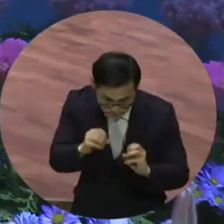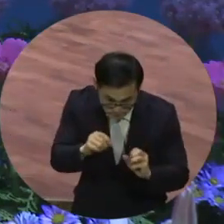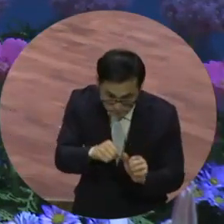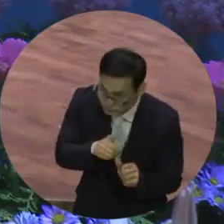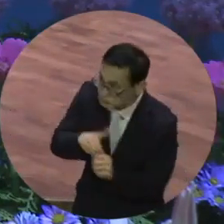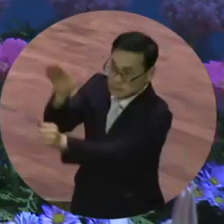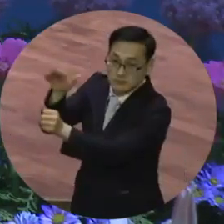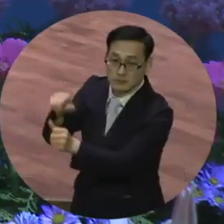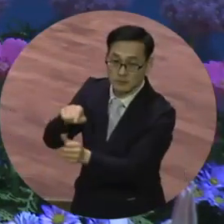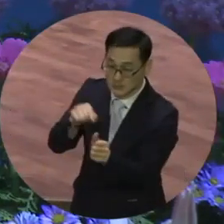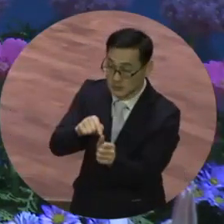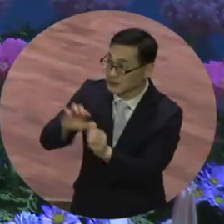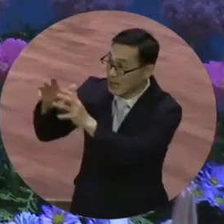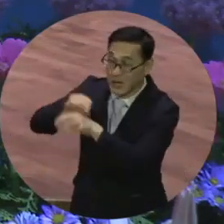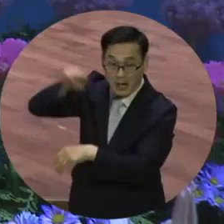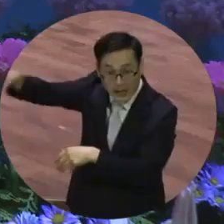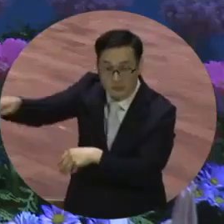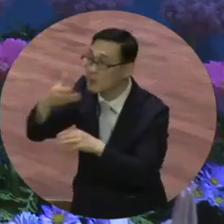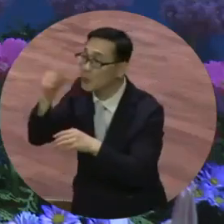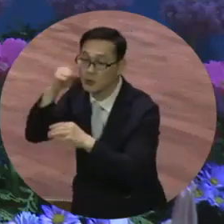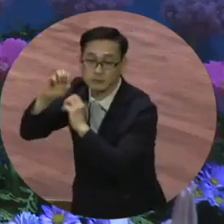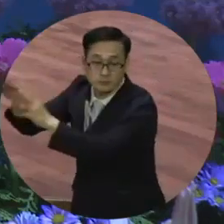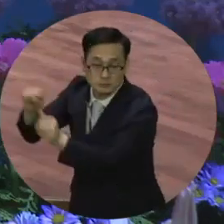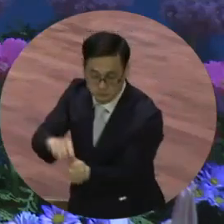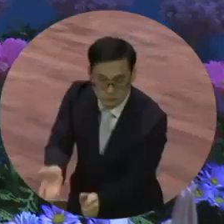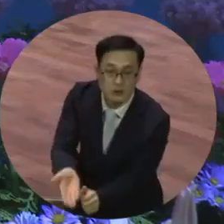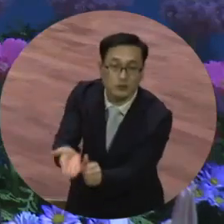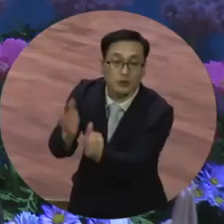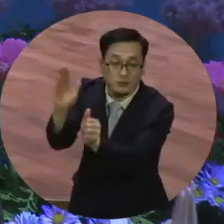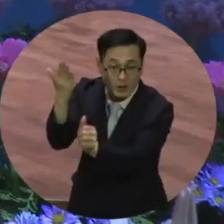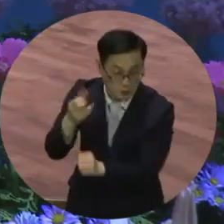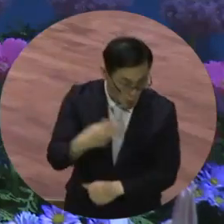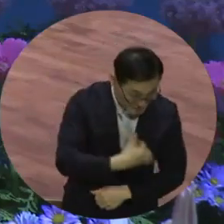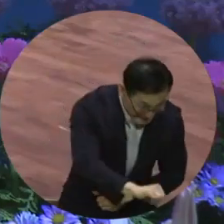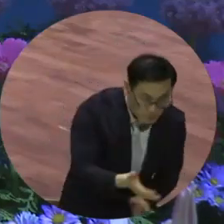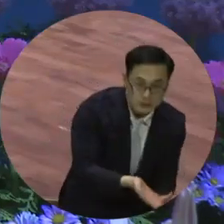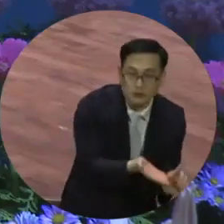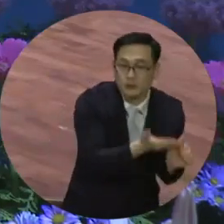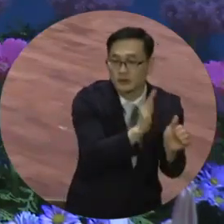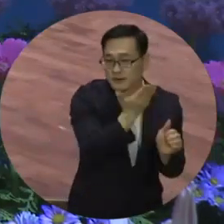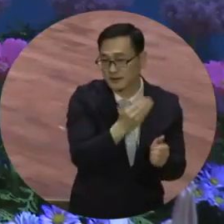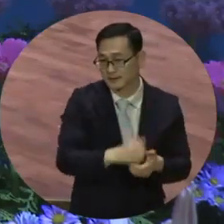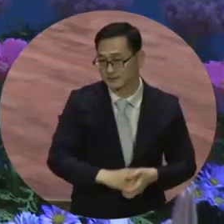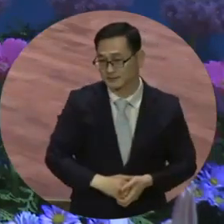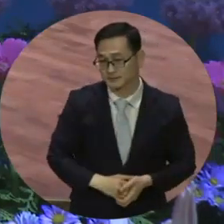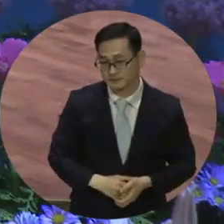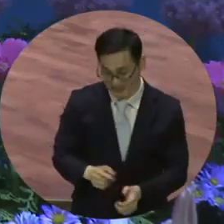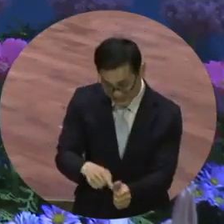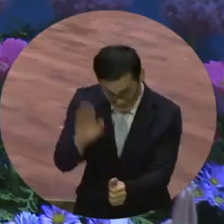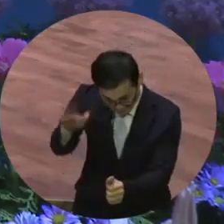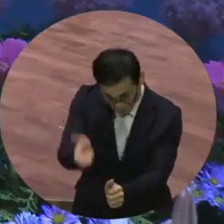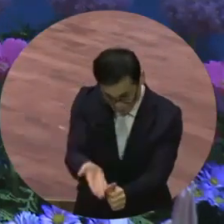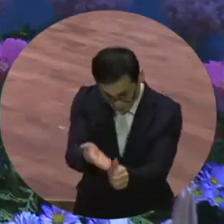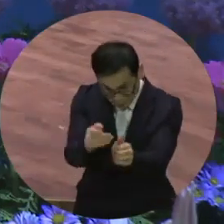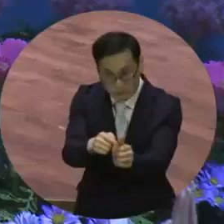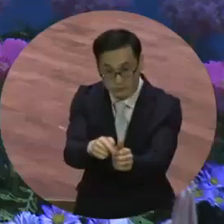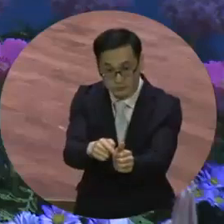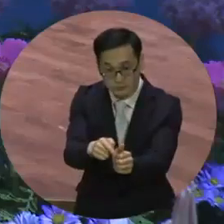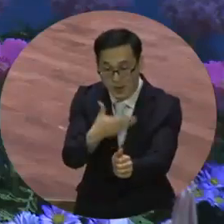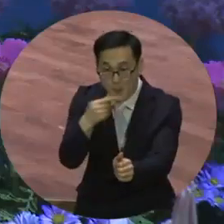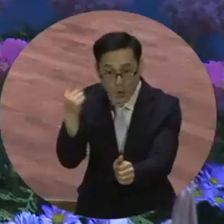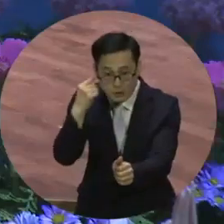237 나라 살릴 인물들이에요. 이들이 어떻게 세워지느냐에 따라서 우리의 미래가